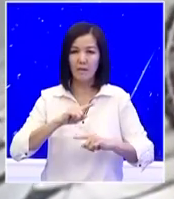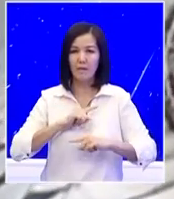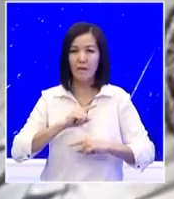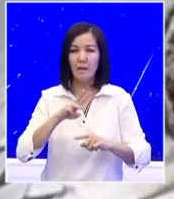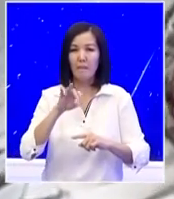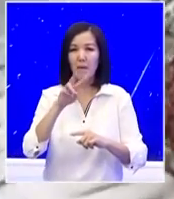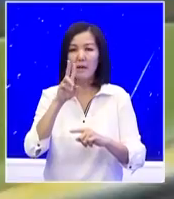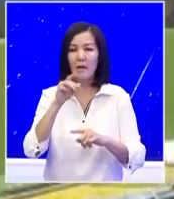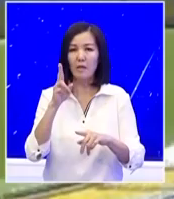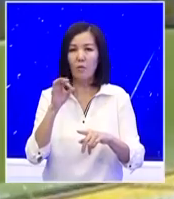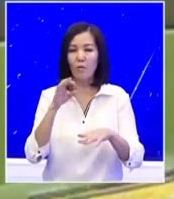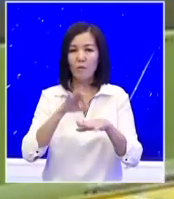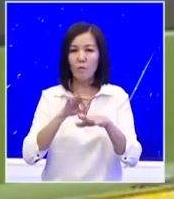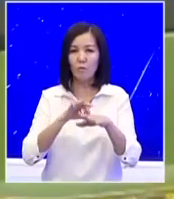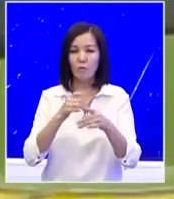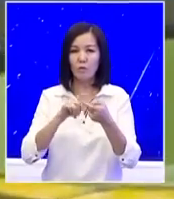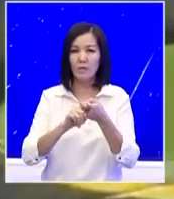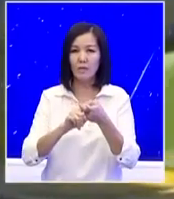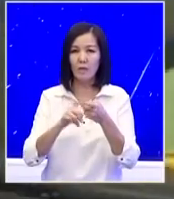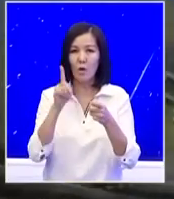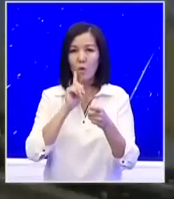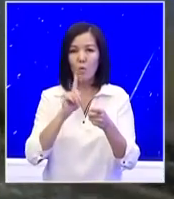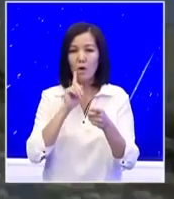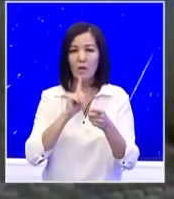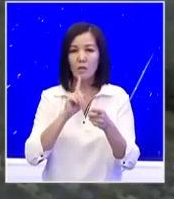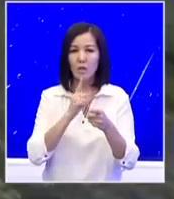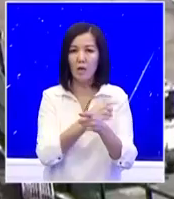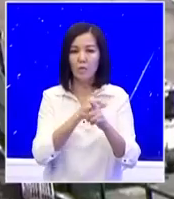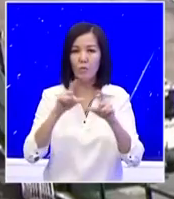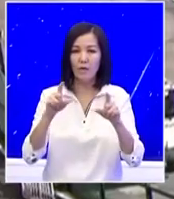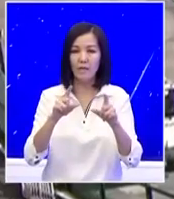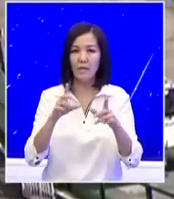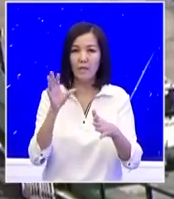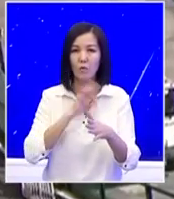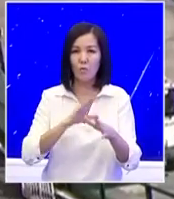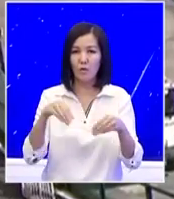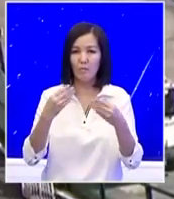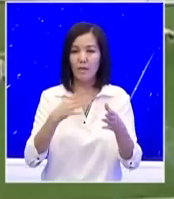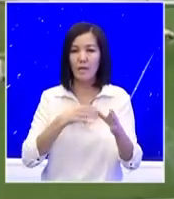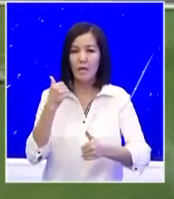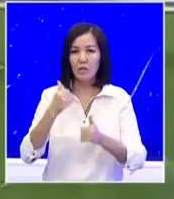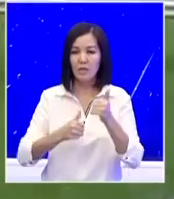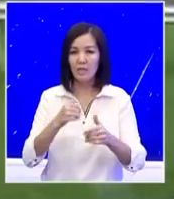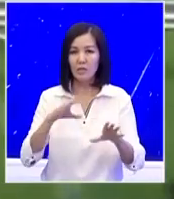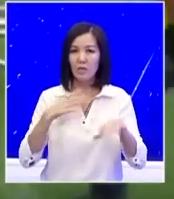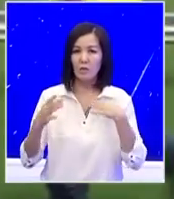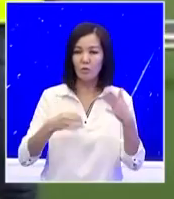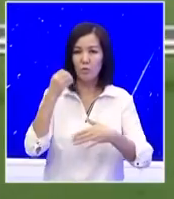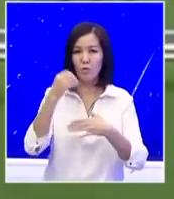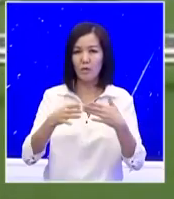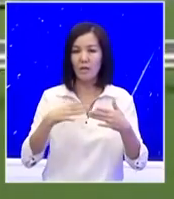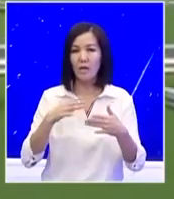стадионы COVID-19 індетіне шалдыққандар үшін уақытша аурухана есебінде қолданылмақ. Жарыс барысында жаттығу орталығы